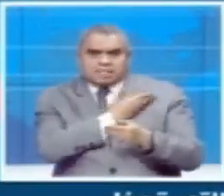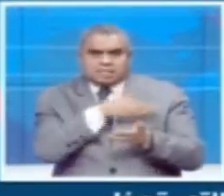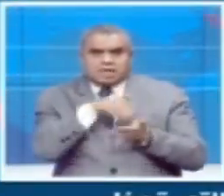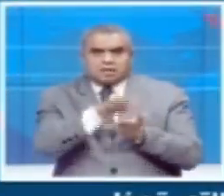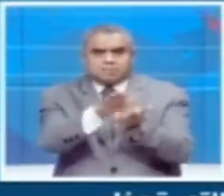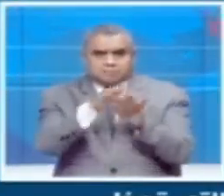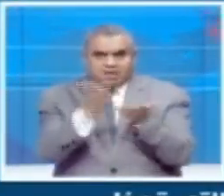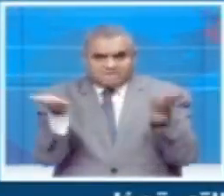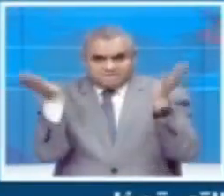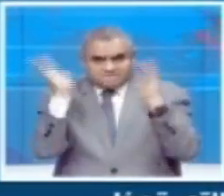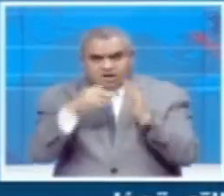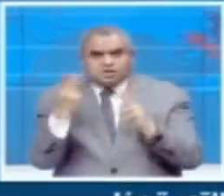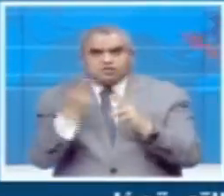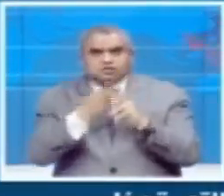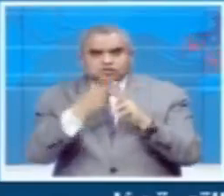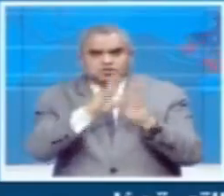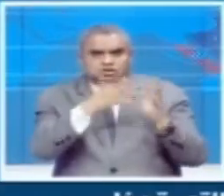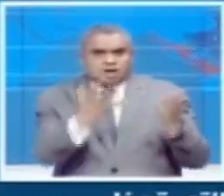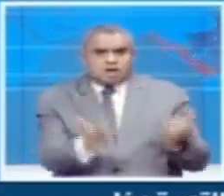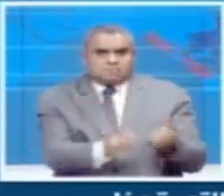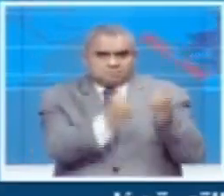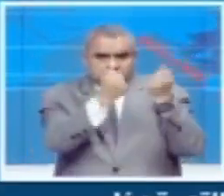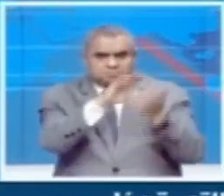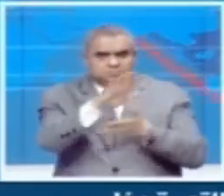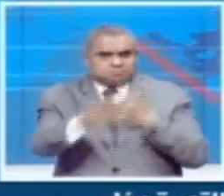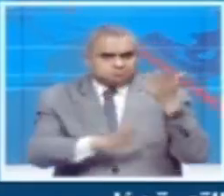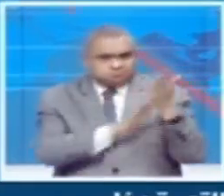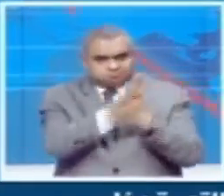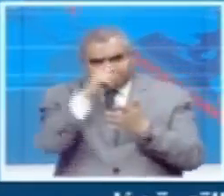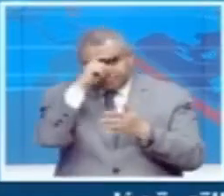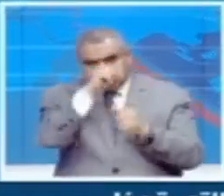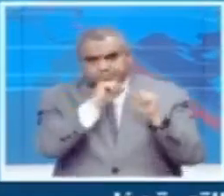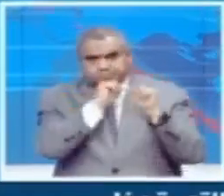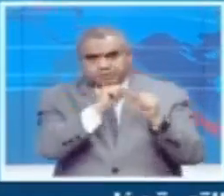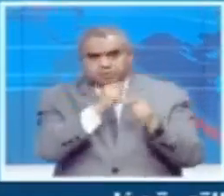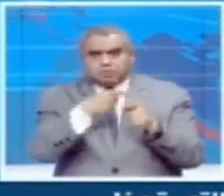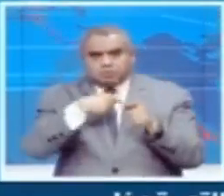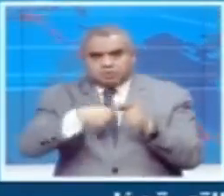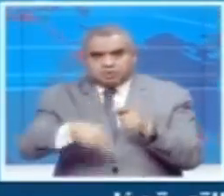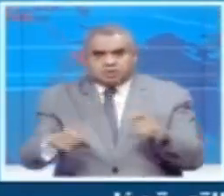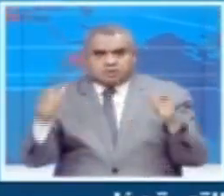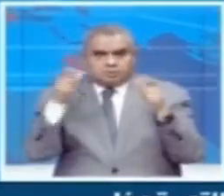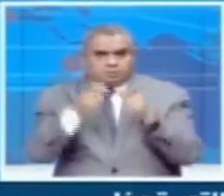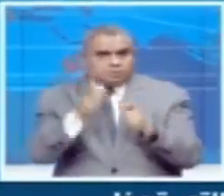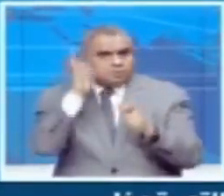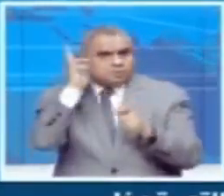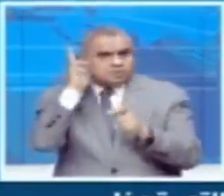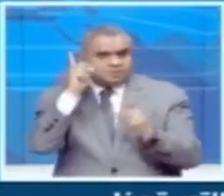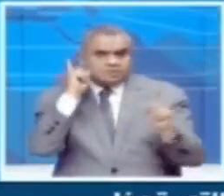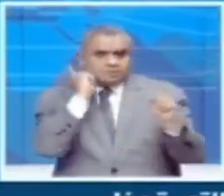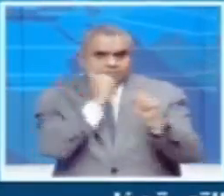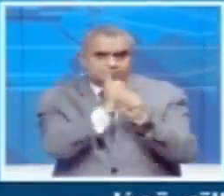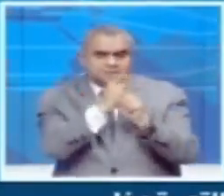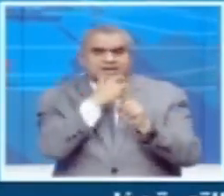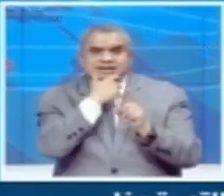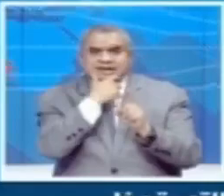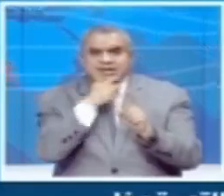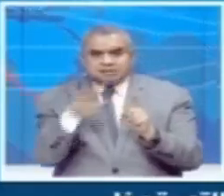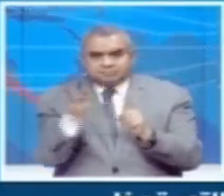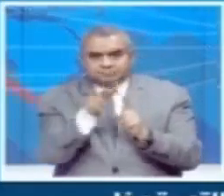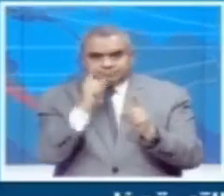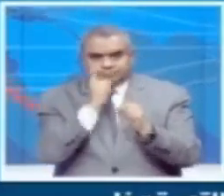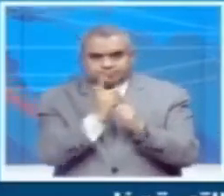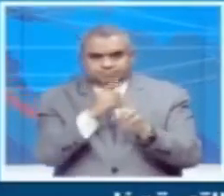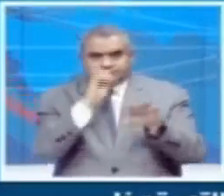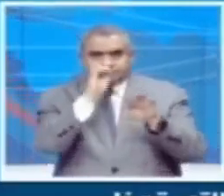غزة لمواجهة ما يتعرض له السكان من كارثة إنسانية. وخلال مؤتمر صحفي مع نظيره